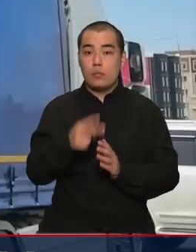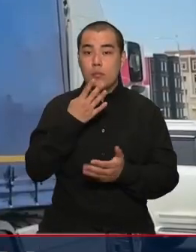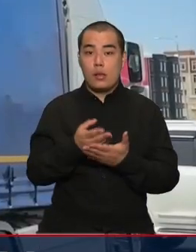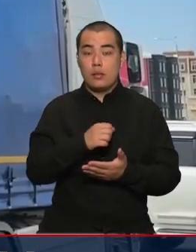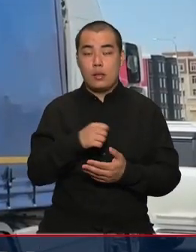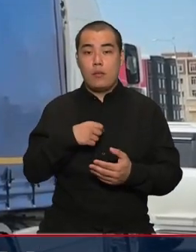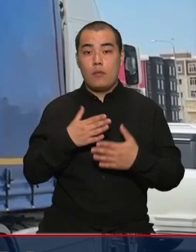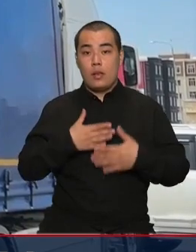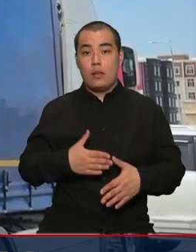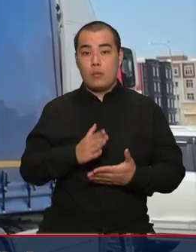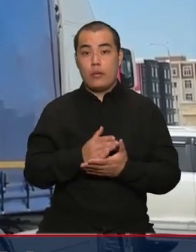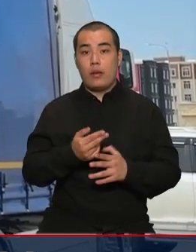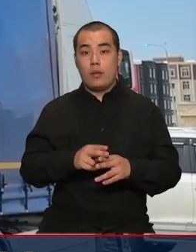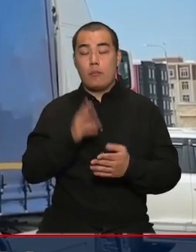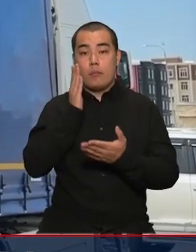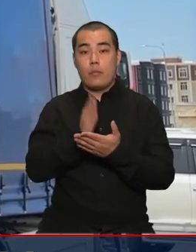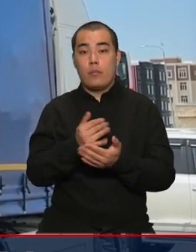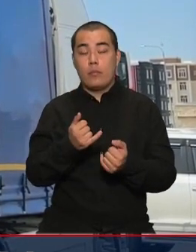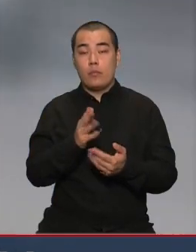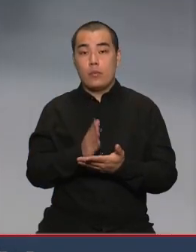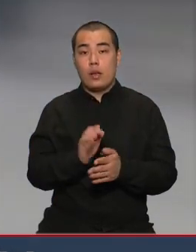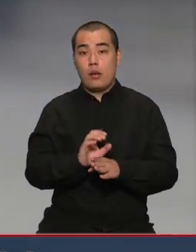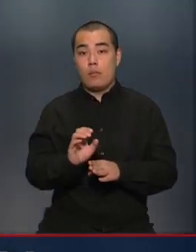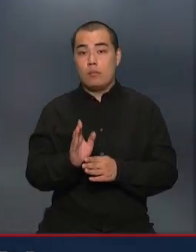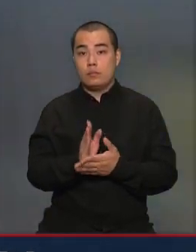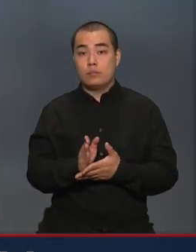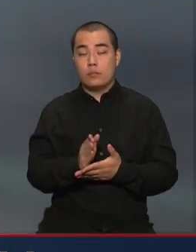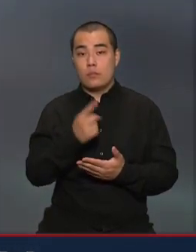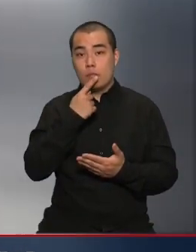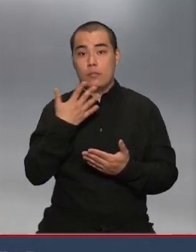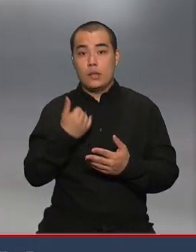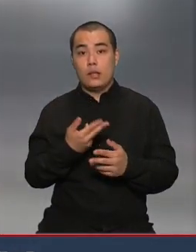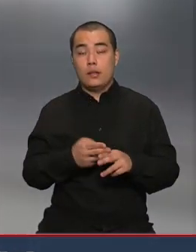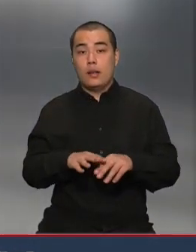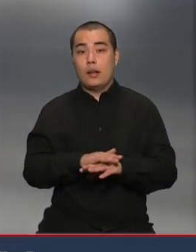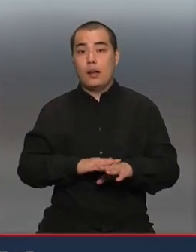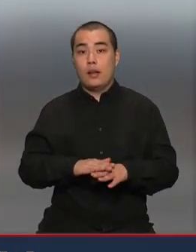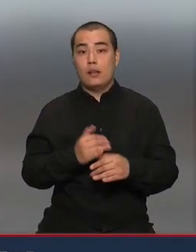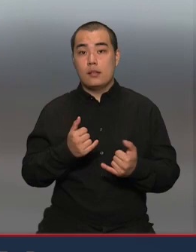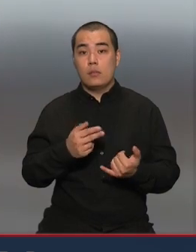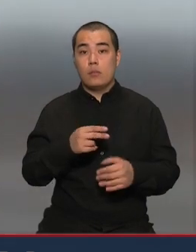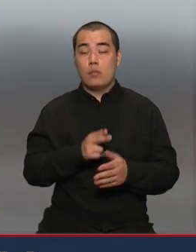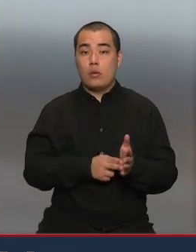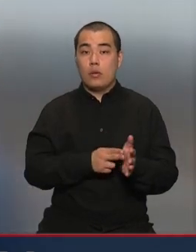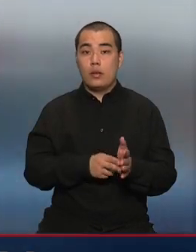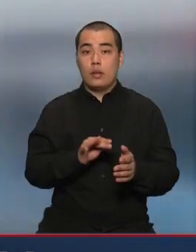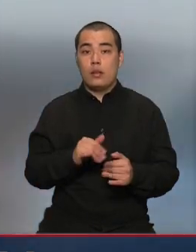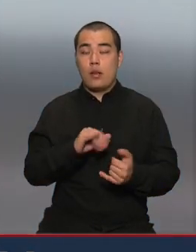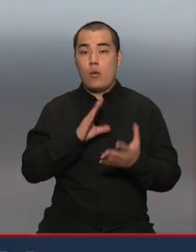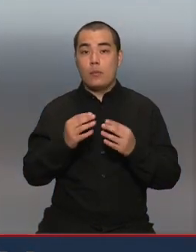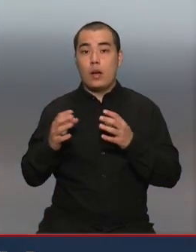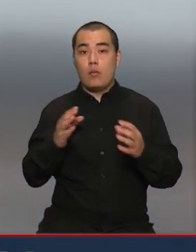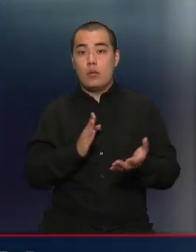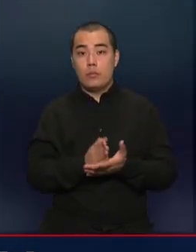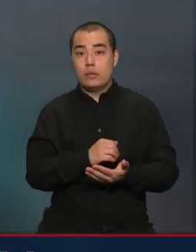тиеп жүреміз. Бұл Құлсарға тіке Құлсарға баратын фура қазір. Жылой ауданының халқы таксиден бөлек пойыз бен автобустармен де тасымалдануда.